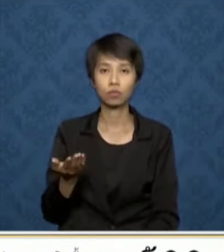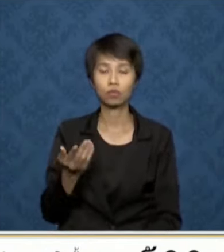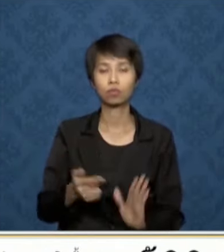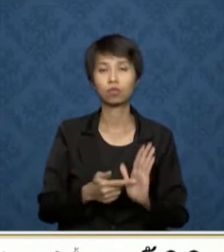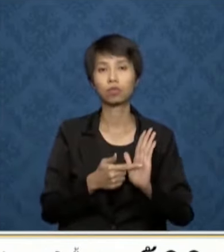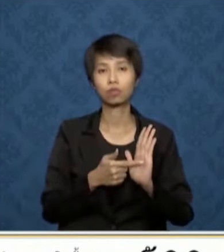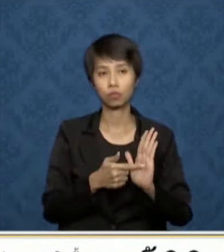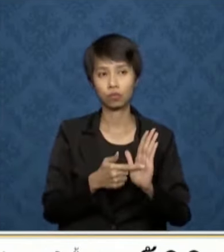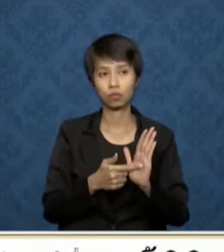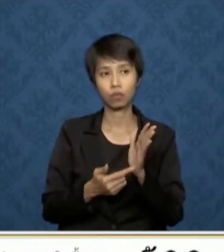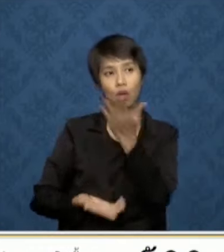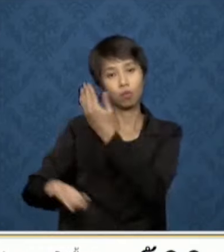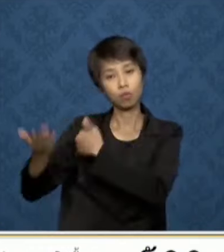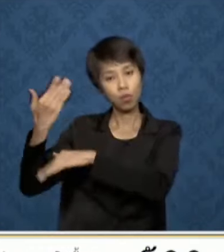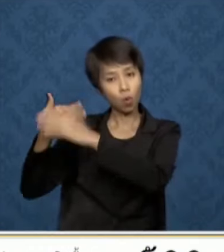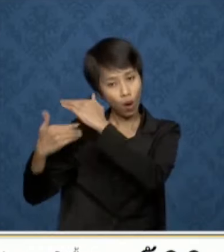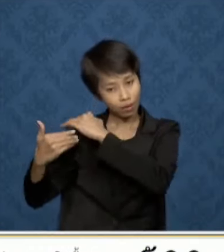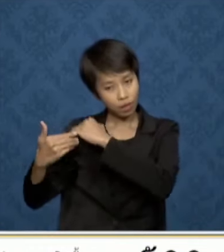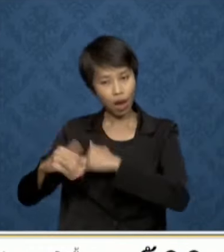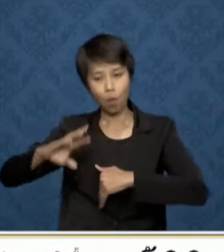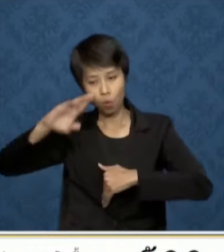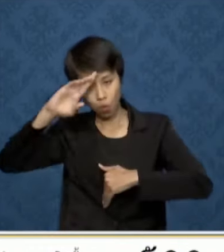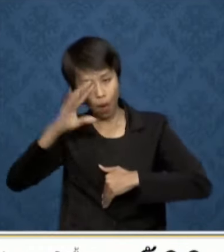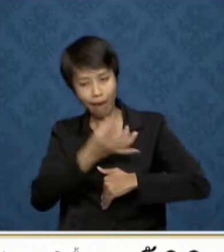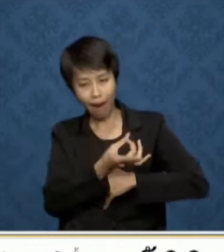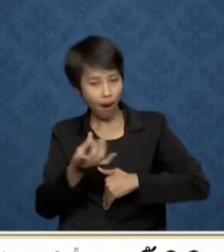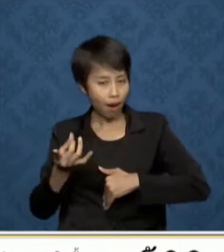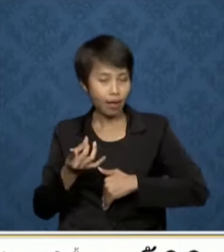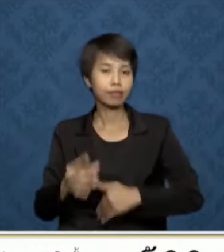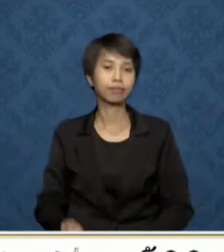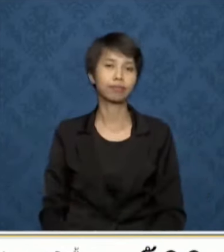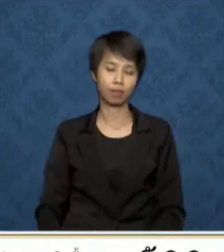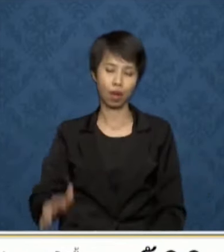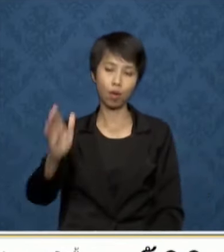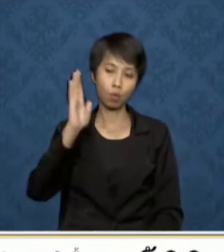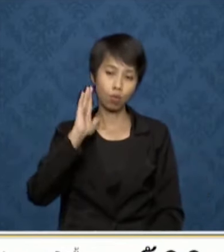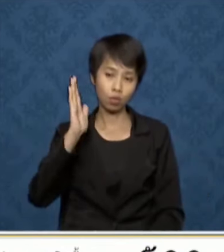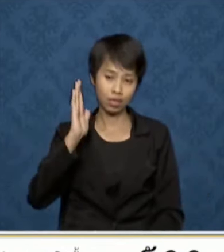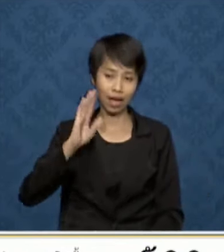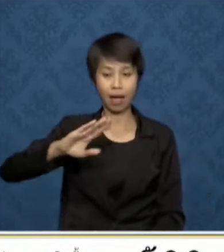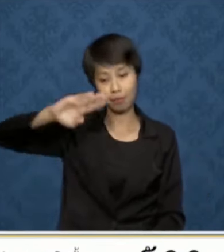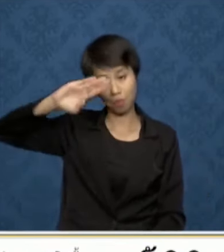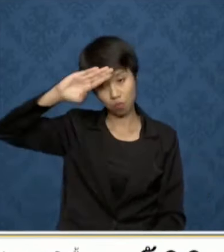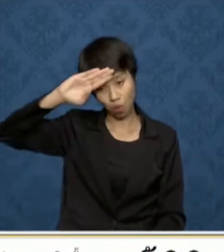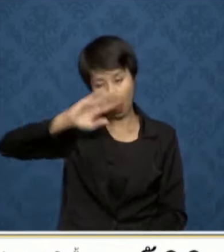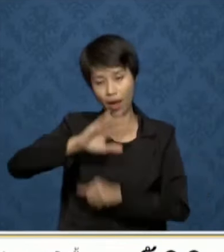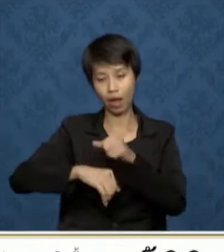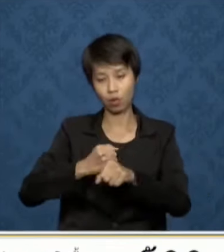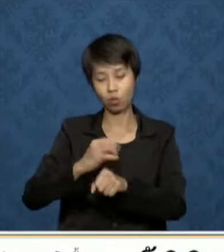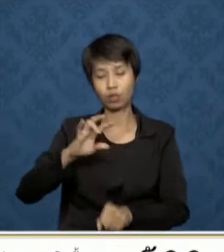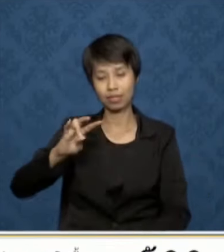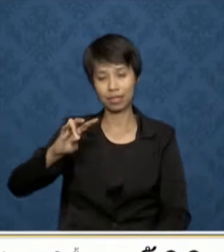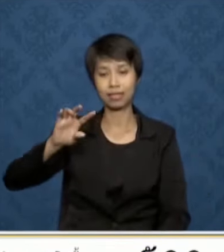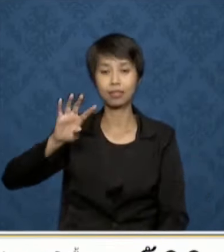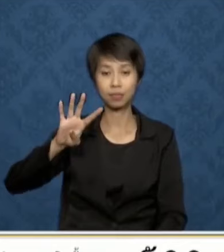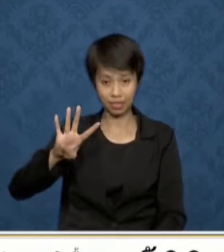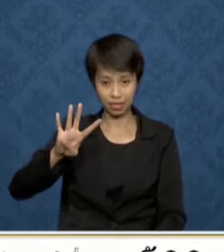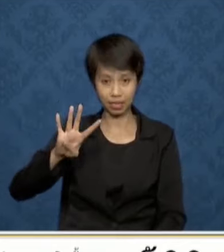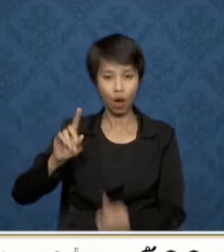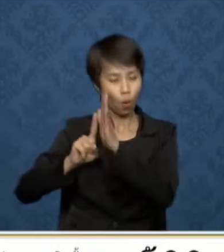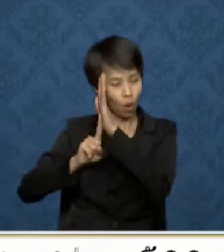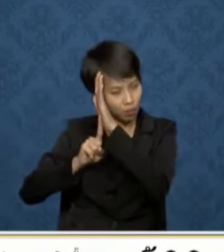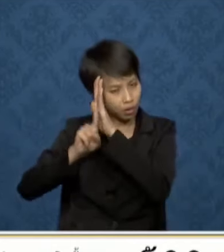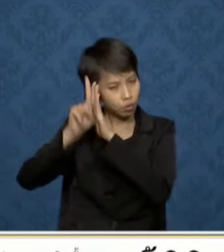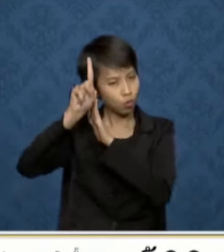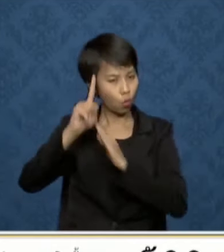เป็ประวัติกับอาการเข้าๆผู้ปวยชัไอายุ 74 ปีครับ มีโรปจำตัวเป็ความดัลอหิดสงกล